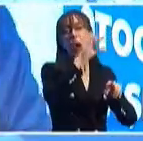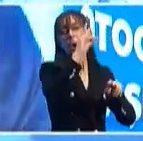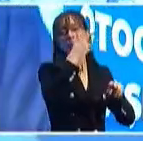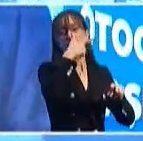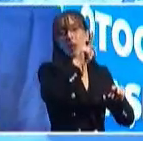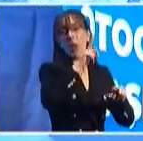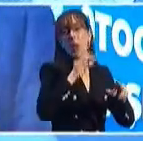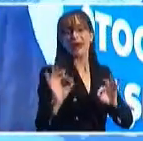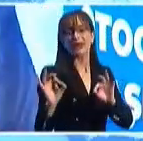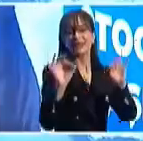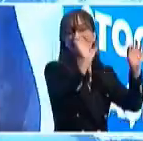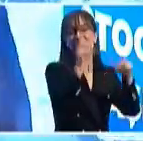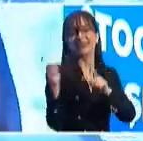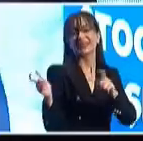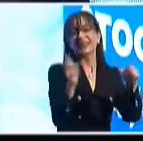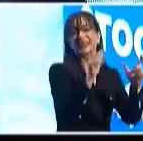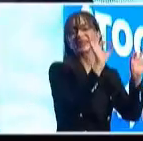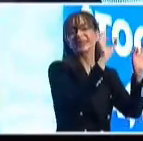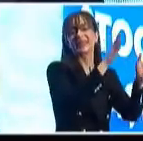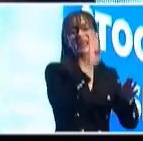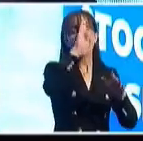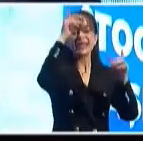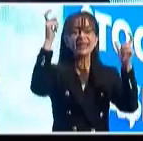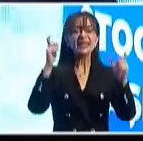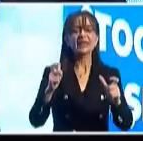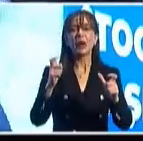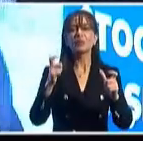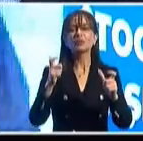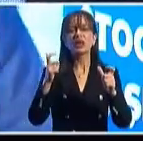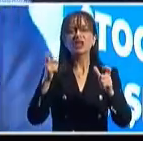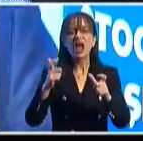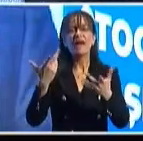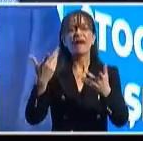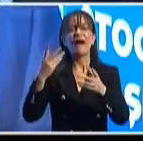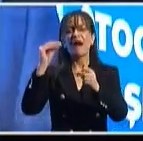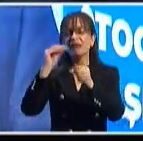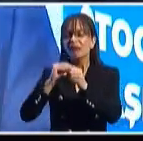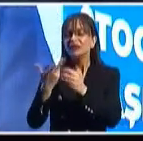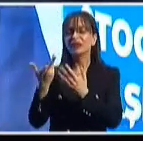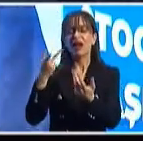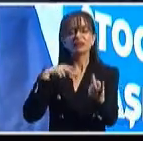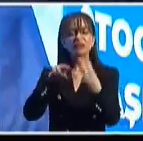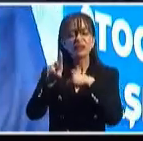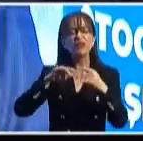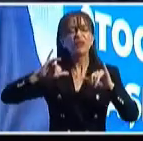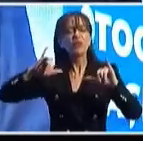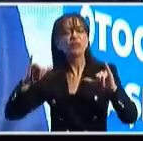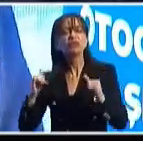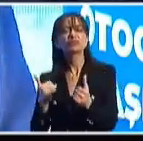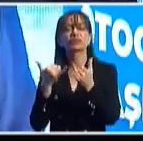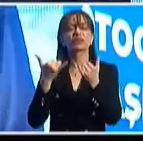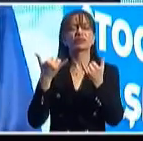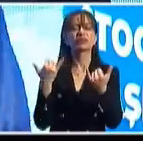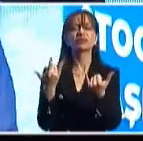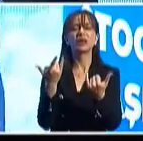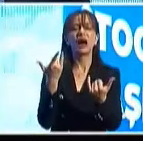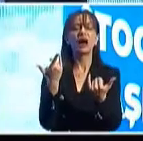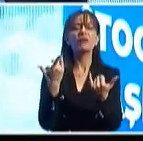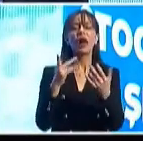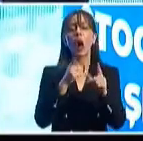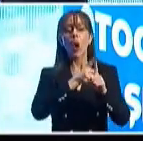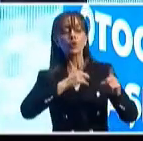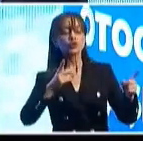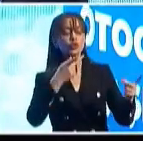İhsaniye'ye taşıyacağız ve İstanbul'un şehir içi trafik yükünü alırken ve orada şehirler arası yolcularımızı